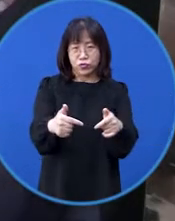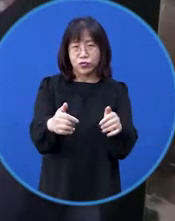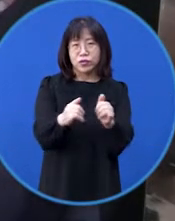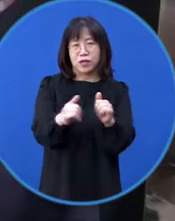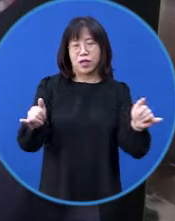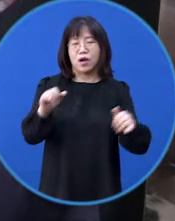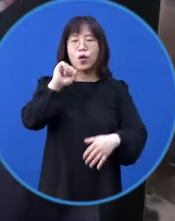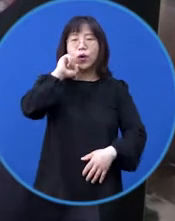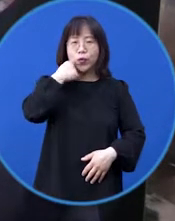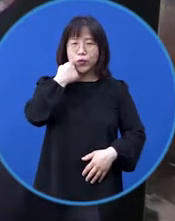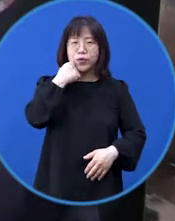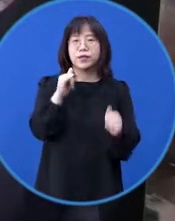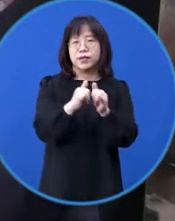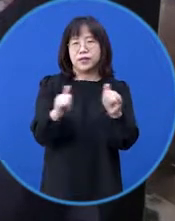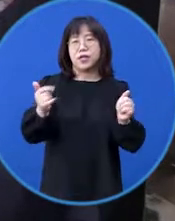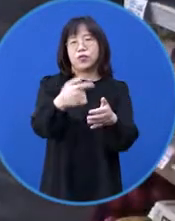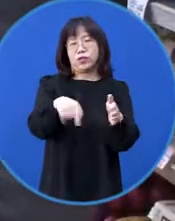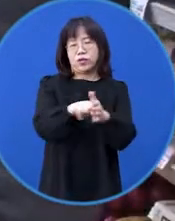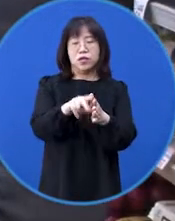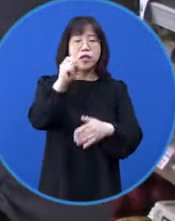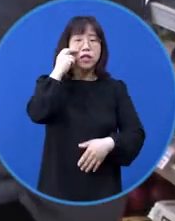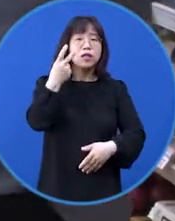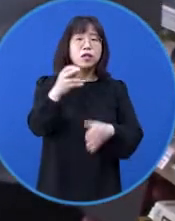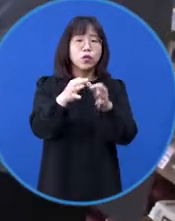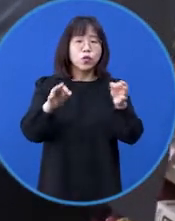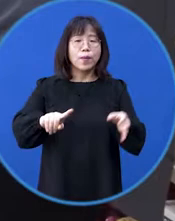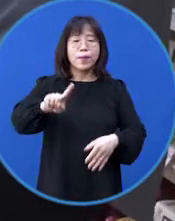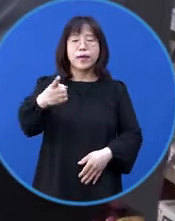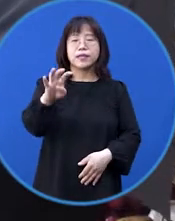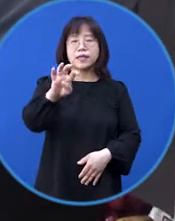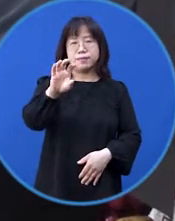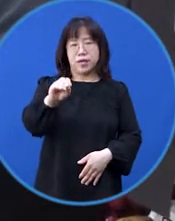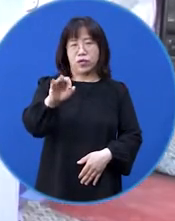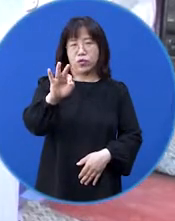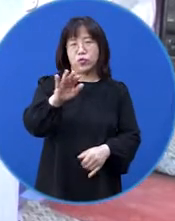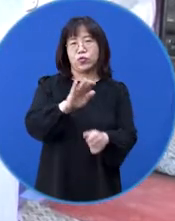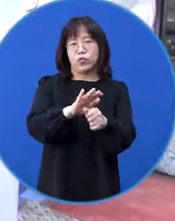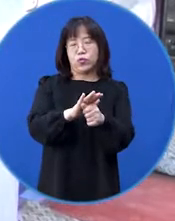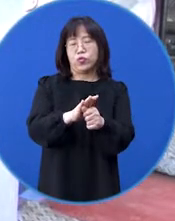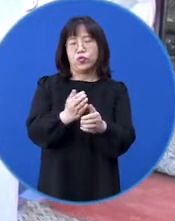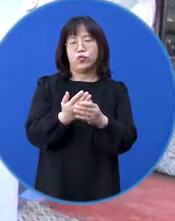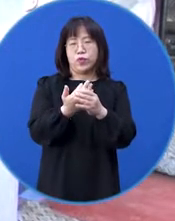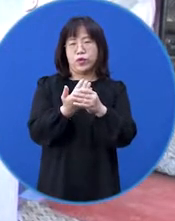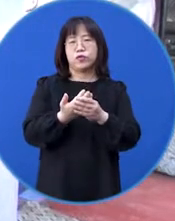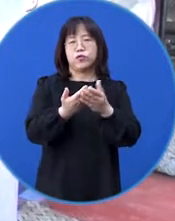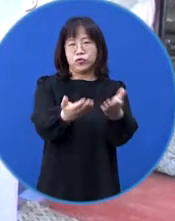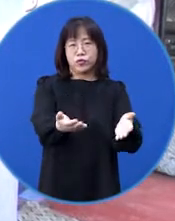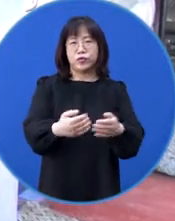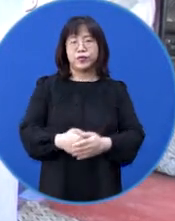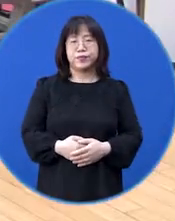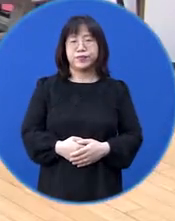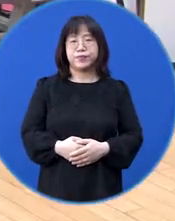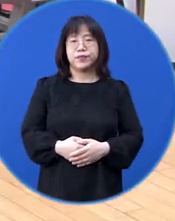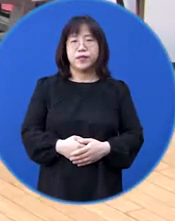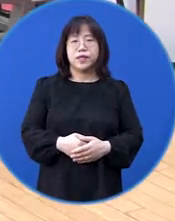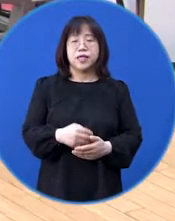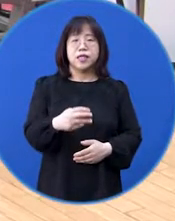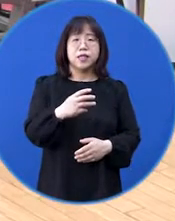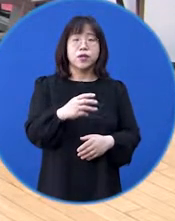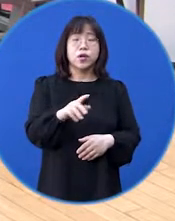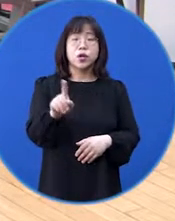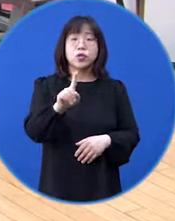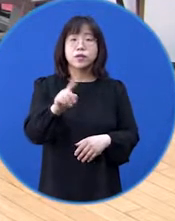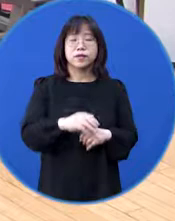있는 자영업자를 대상으로 2개월간 현금 140만 원을 지급하는 사업입니다. 지원 대상은